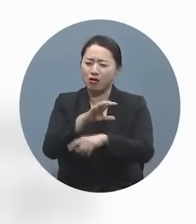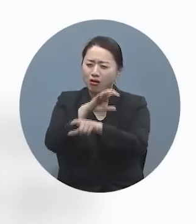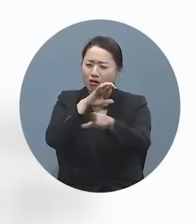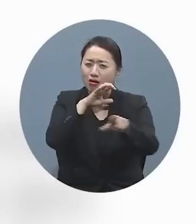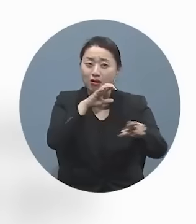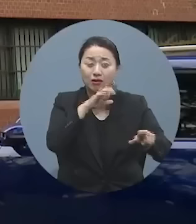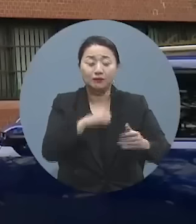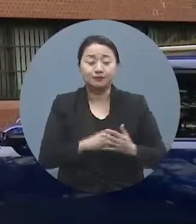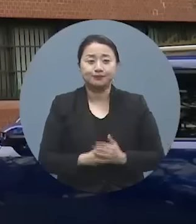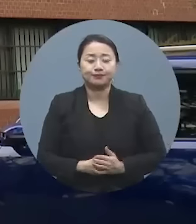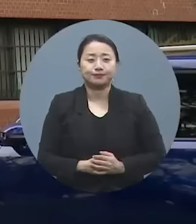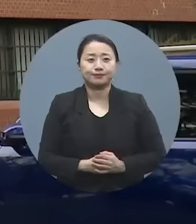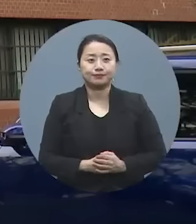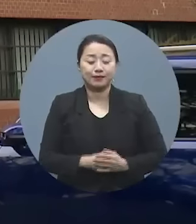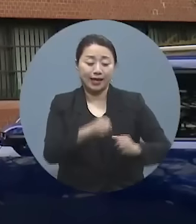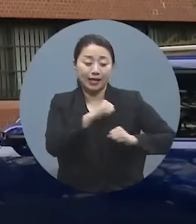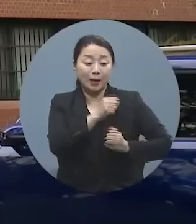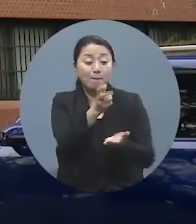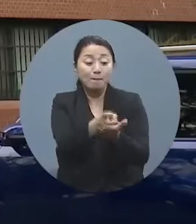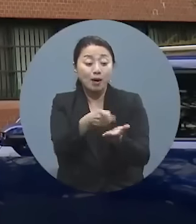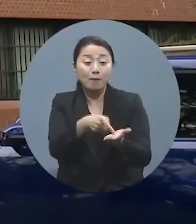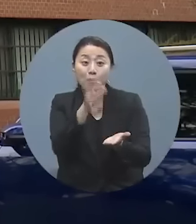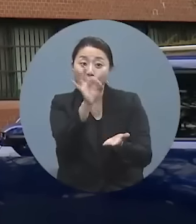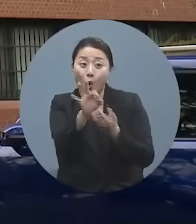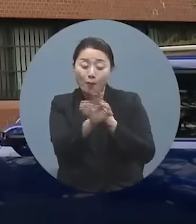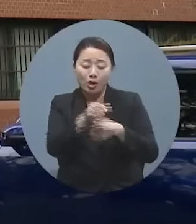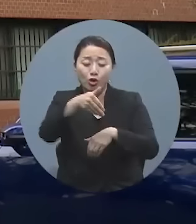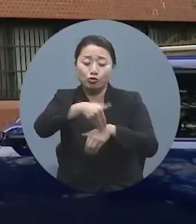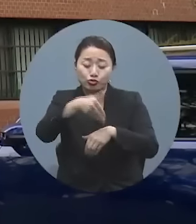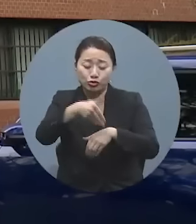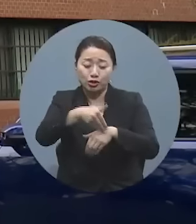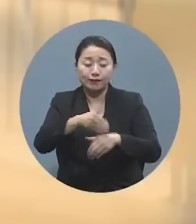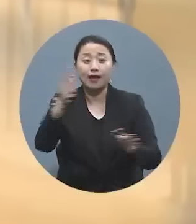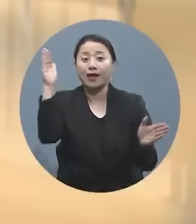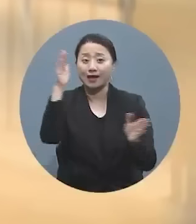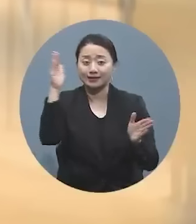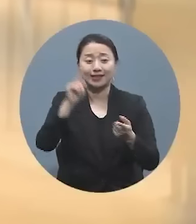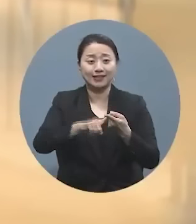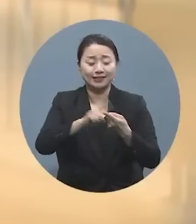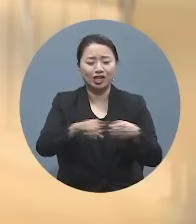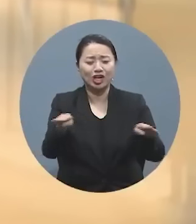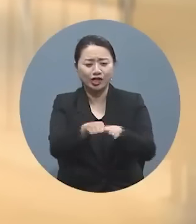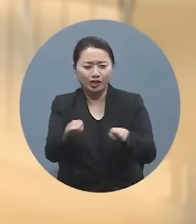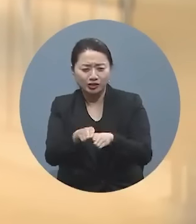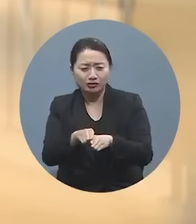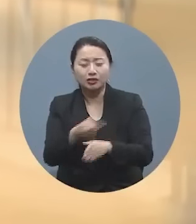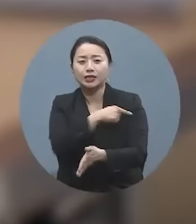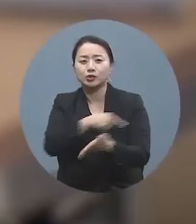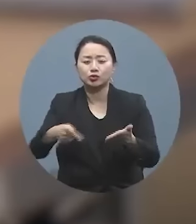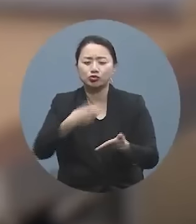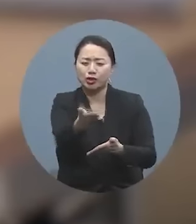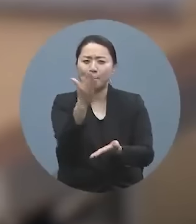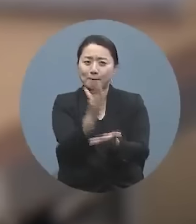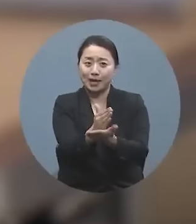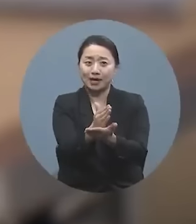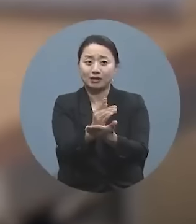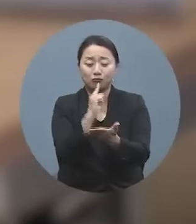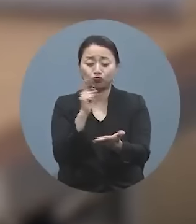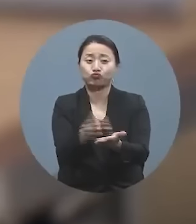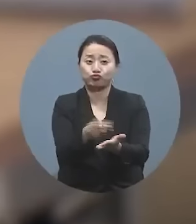달려 있습니다 예비군에서 예비군 대원으로 훈련을 받는 학생에 대해 결석 등 불리하게 처하지 못하게